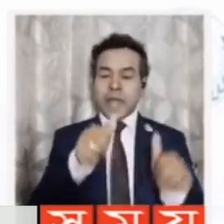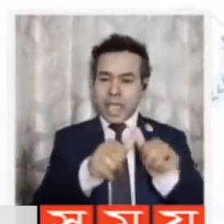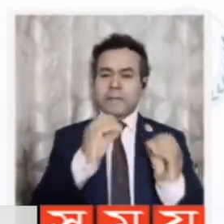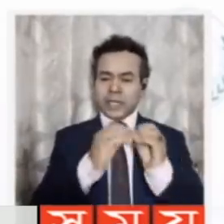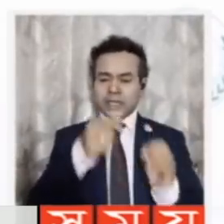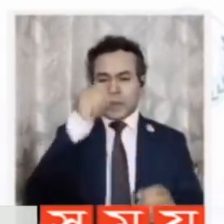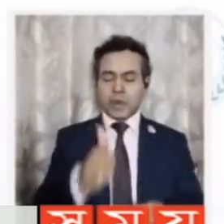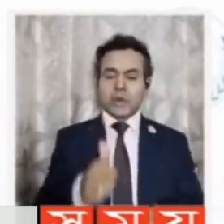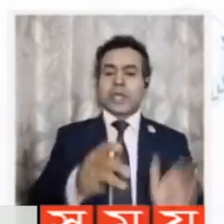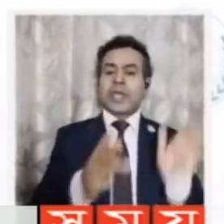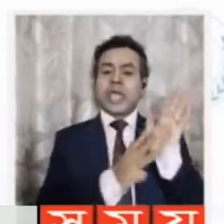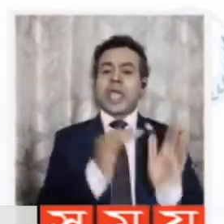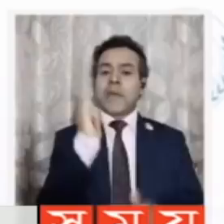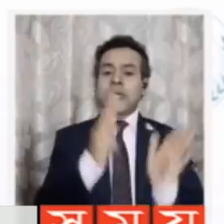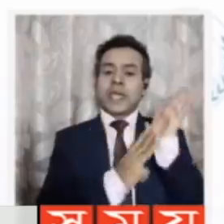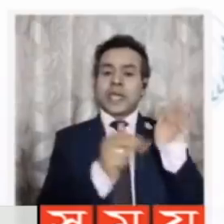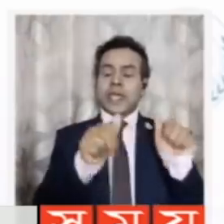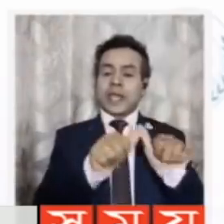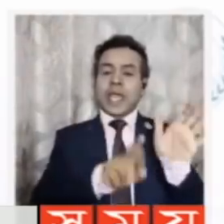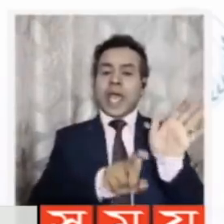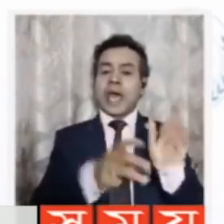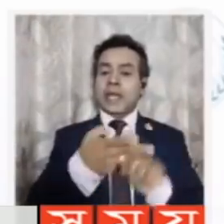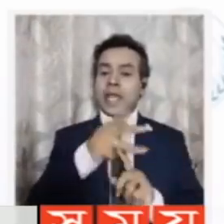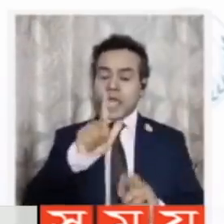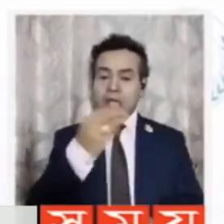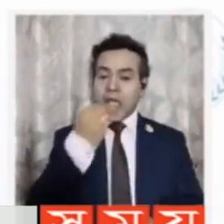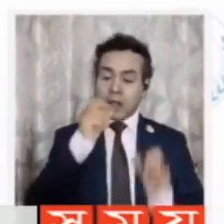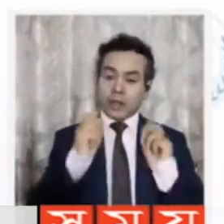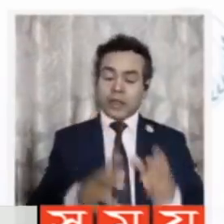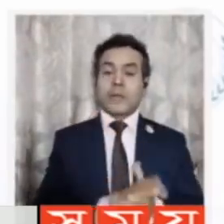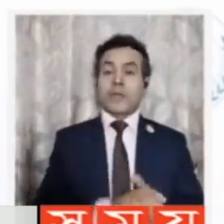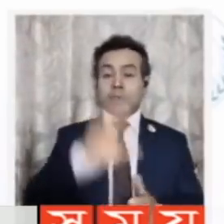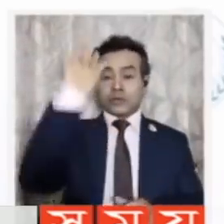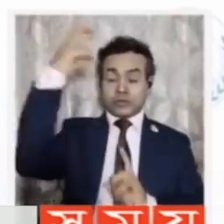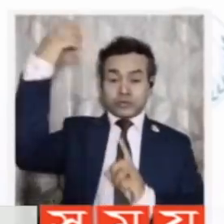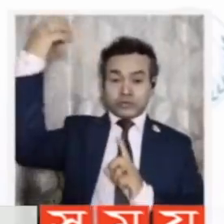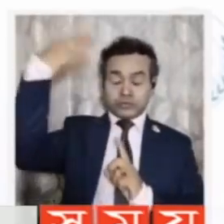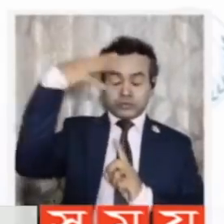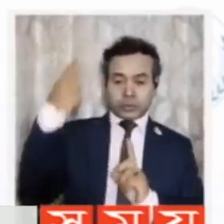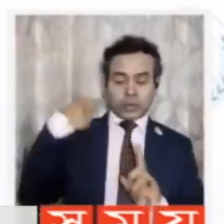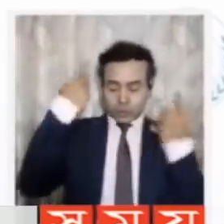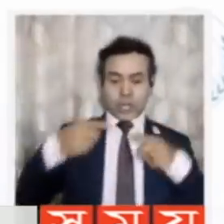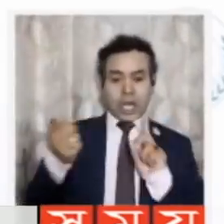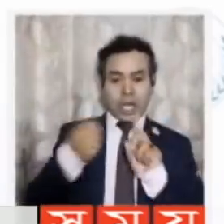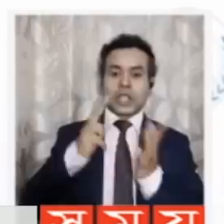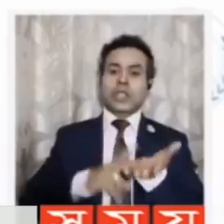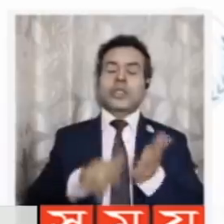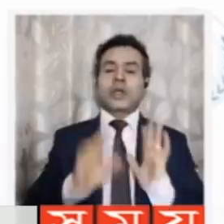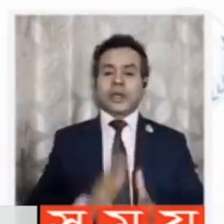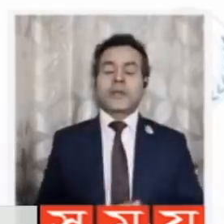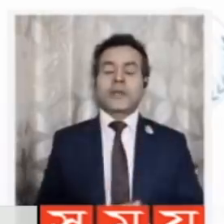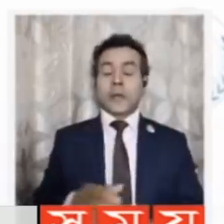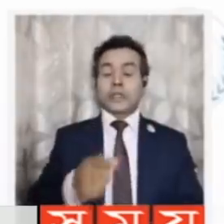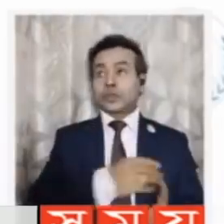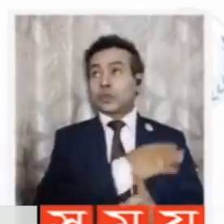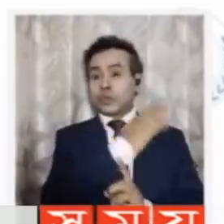ভিটামিন মিনারেল পর্যাপ্ত পরিমাণে থাকে। ভিটামিন ডির জন্য সূর্যালোকের সংস্পর্শে আসতে হবে, পর্যাপ্ত পানি পান করতে হবে,